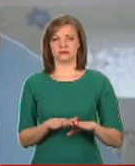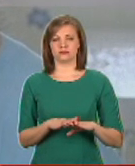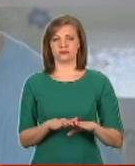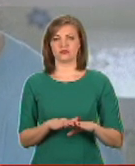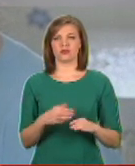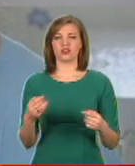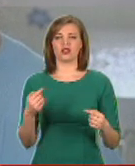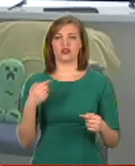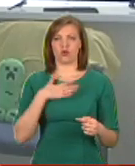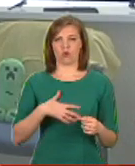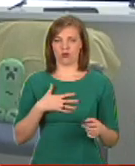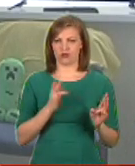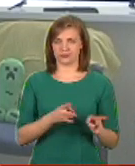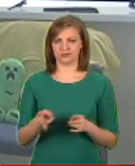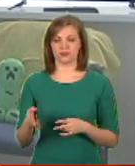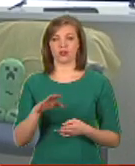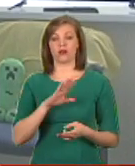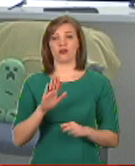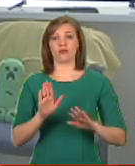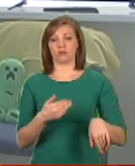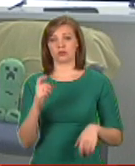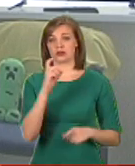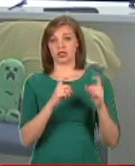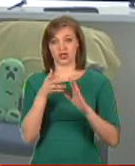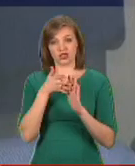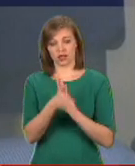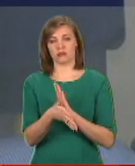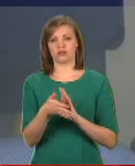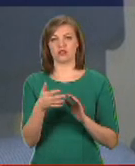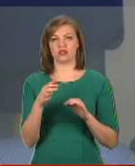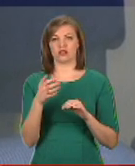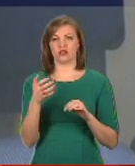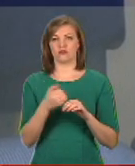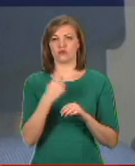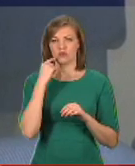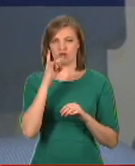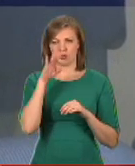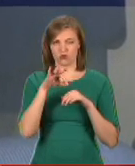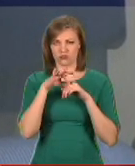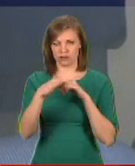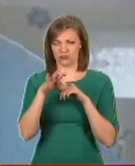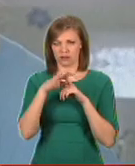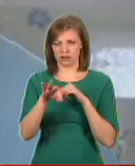Там страдають органи. Після хімії облазить слизиста рта,